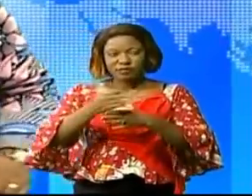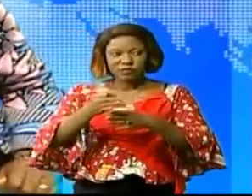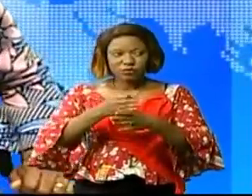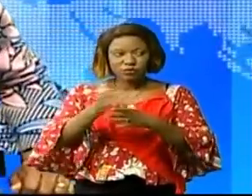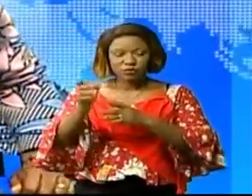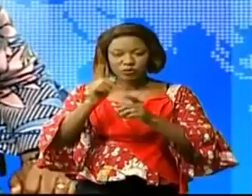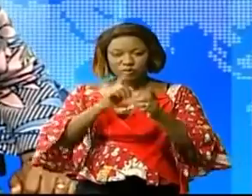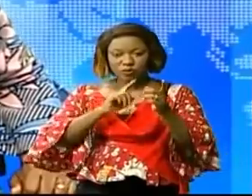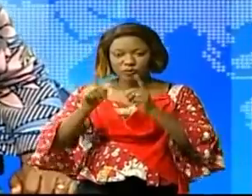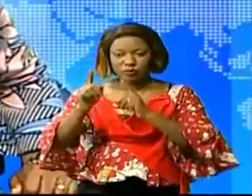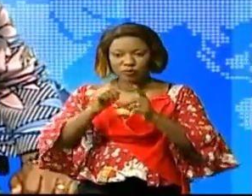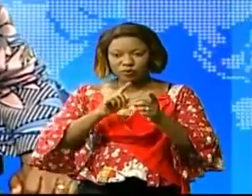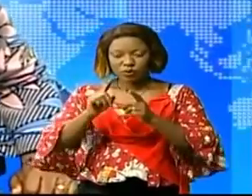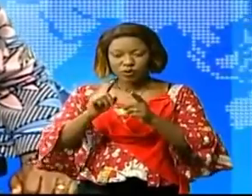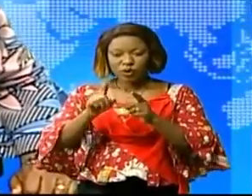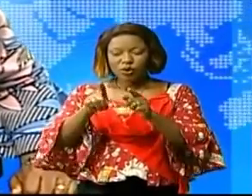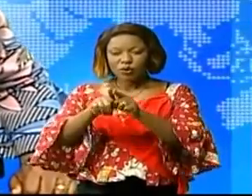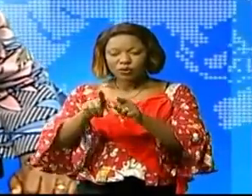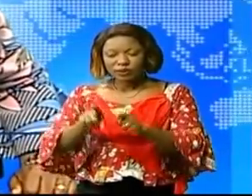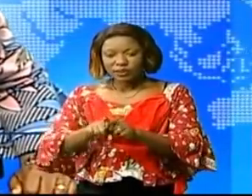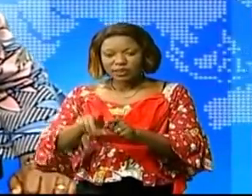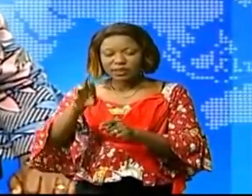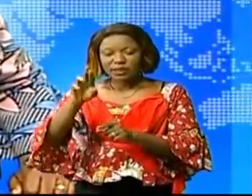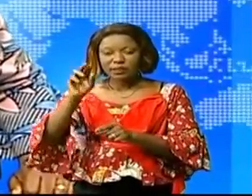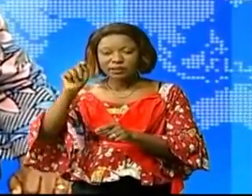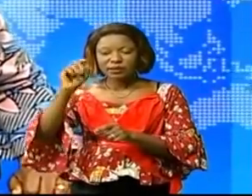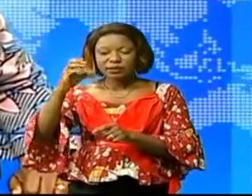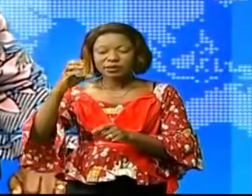Jean-Pierre Kanyongo de l'RTNC Kananga.